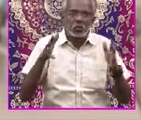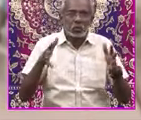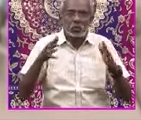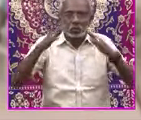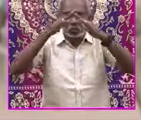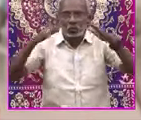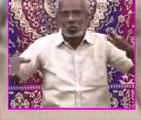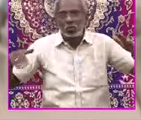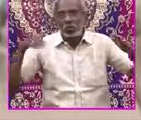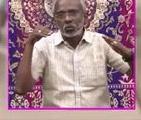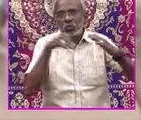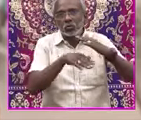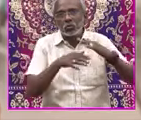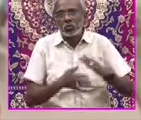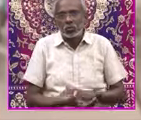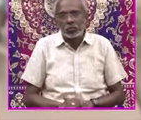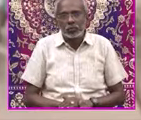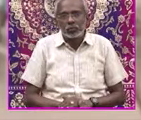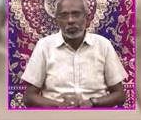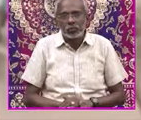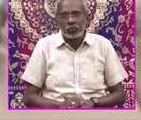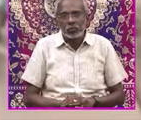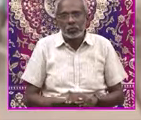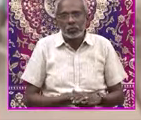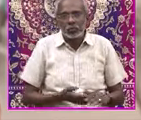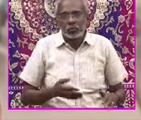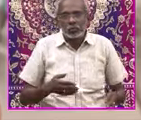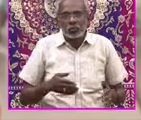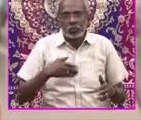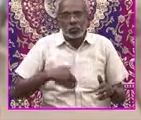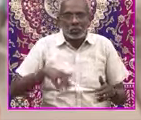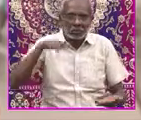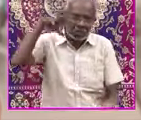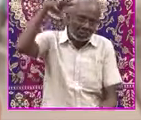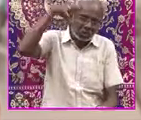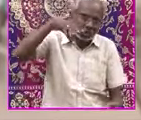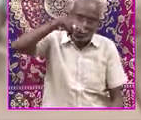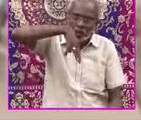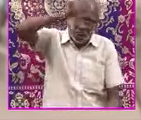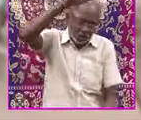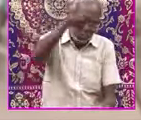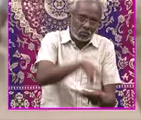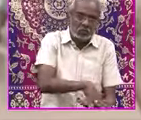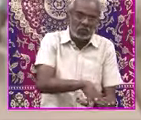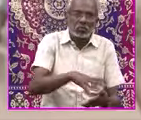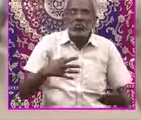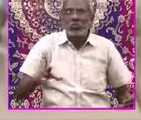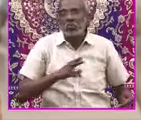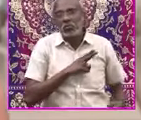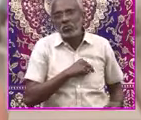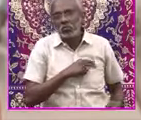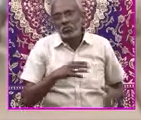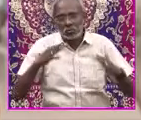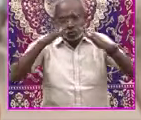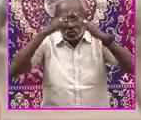குகைகள் செல்வதற்கே வழி இல்லை, யானைகள் மிதித்தும் நாம் இறப்போம் என நினைத்து இருளான குகைக்குள்ளே சென்று